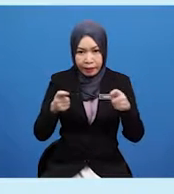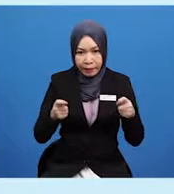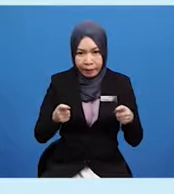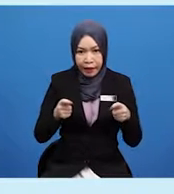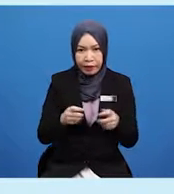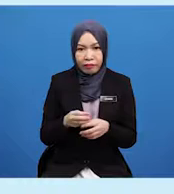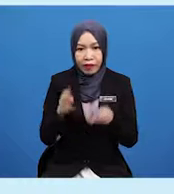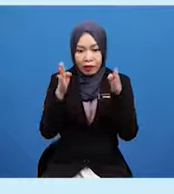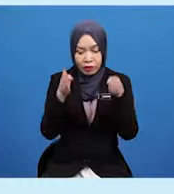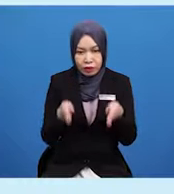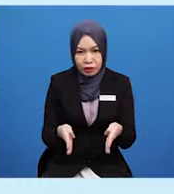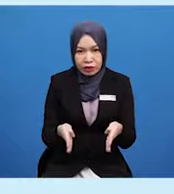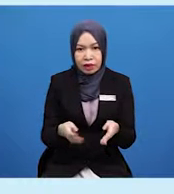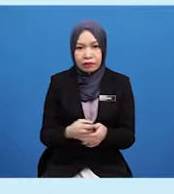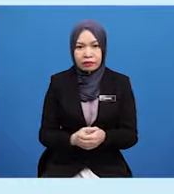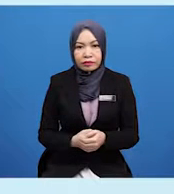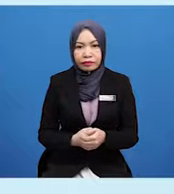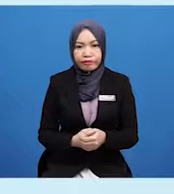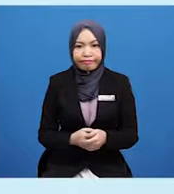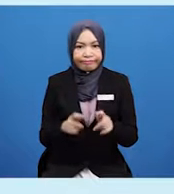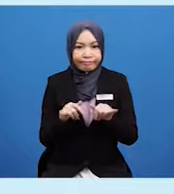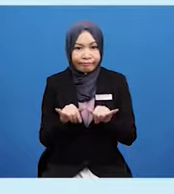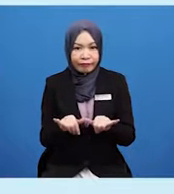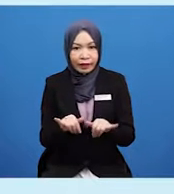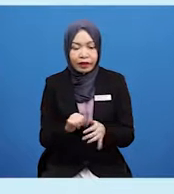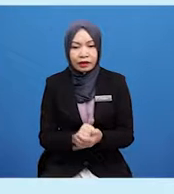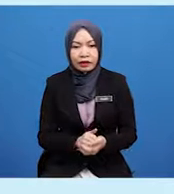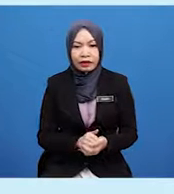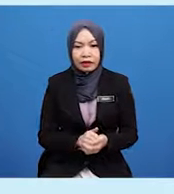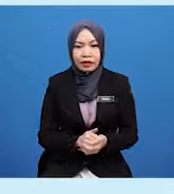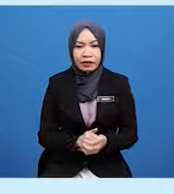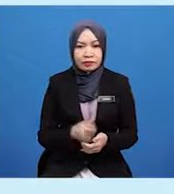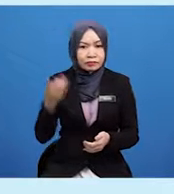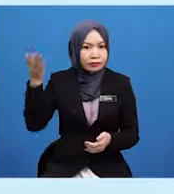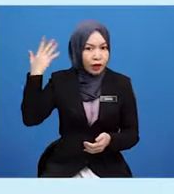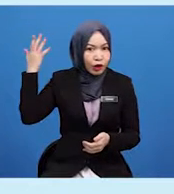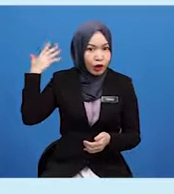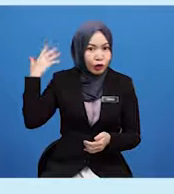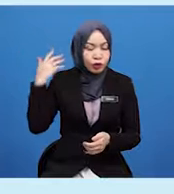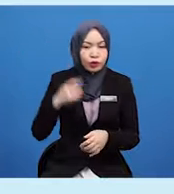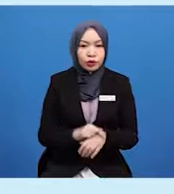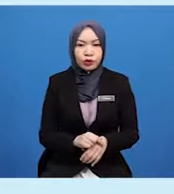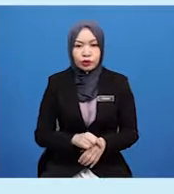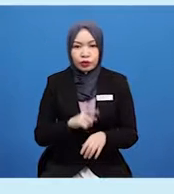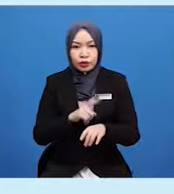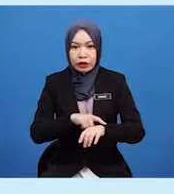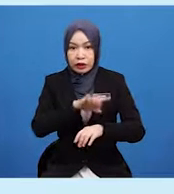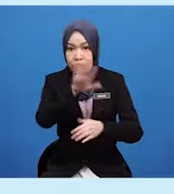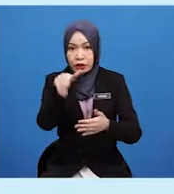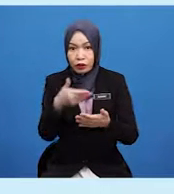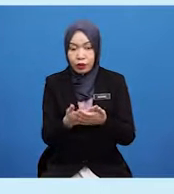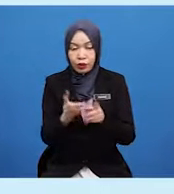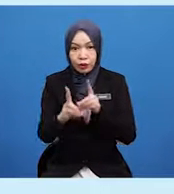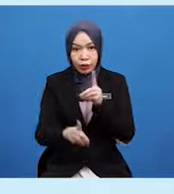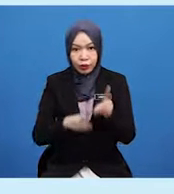prasejarah di lokasi-lokasi di Asia Tenggara dan juga di dunia lokasi lokasi penempatan